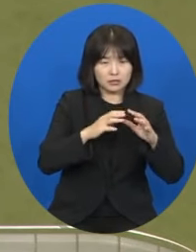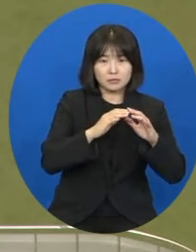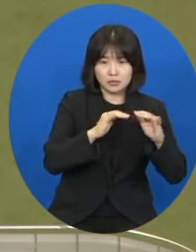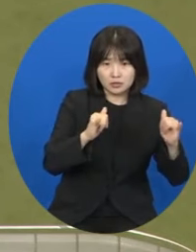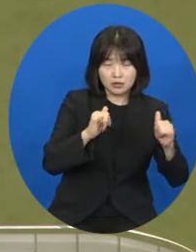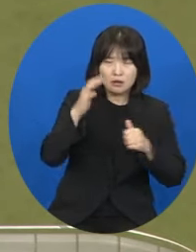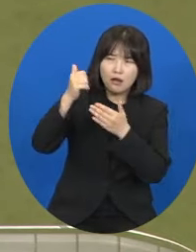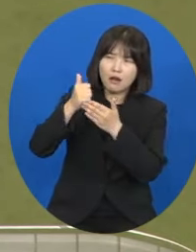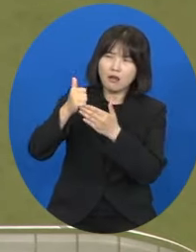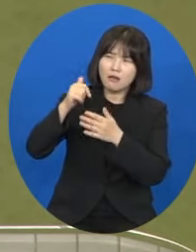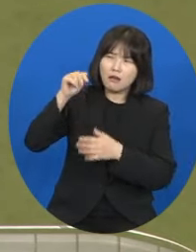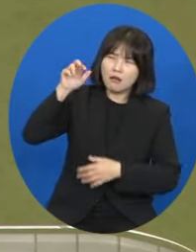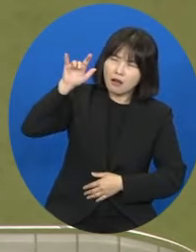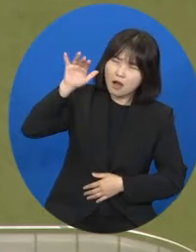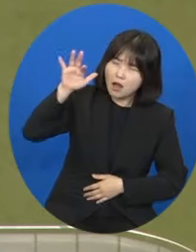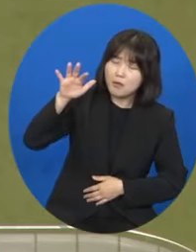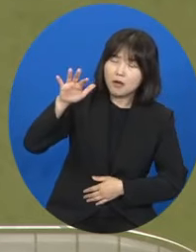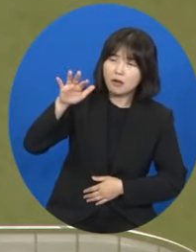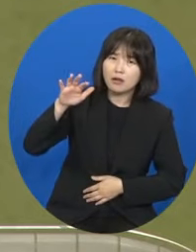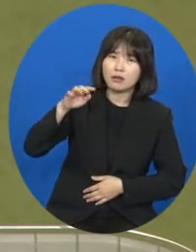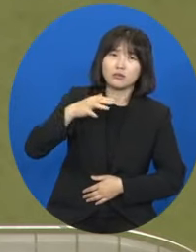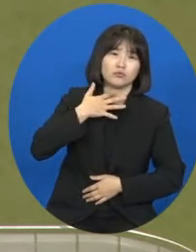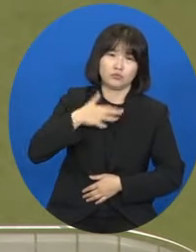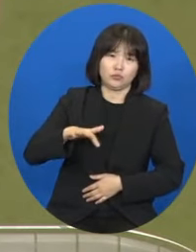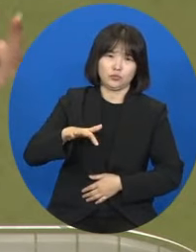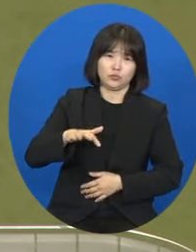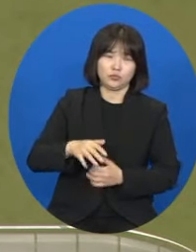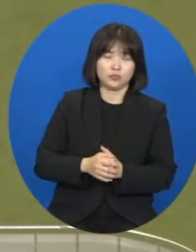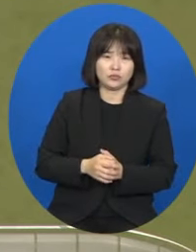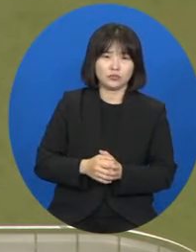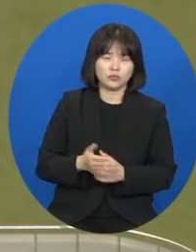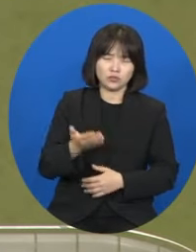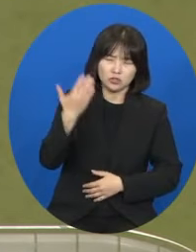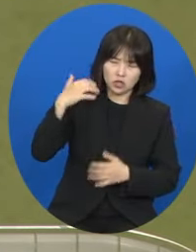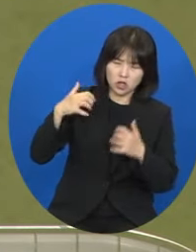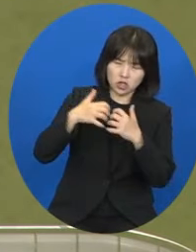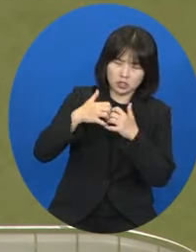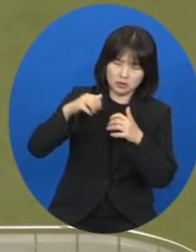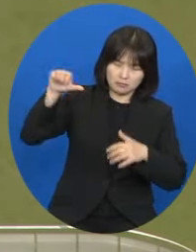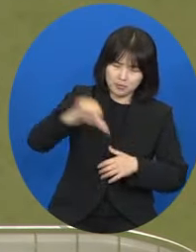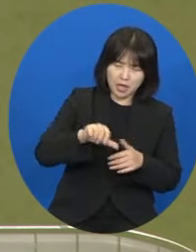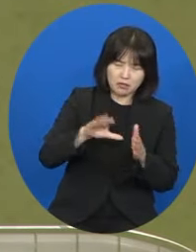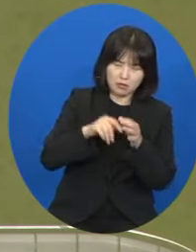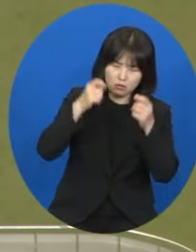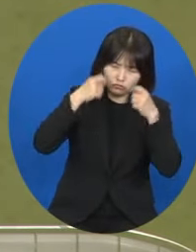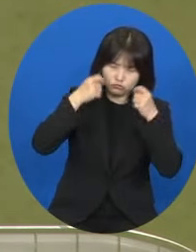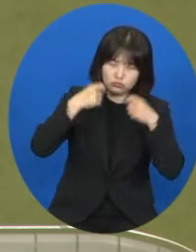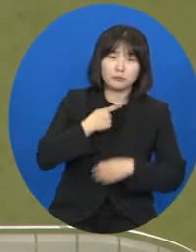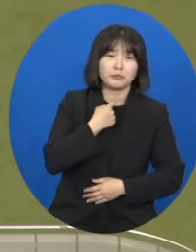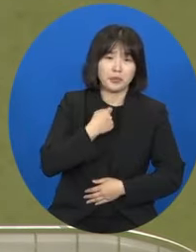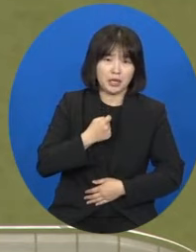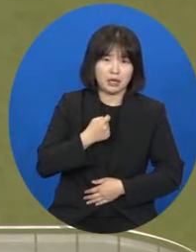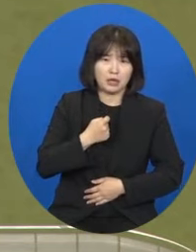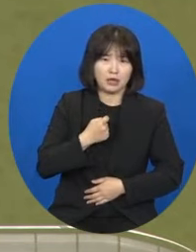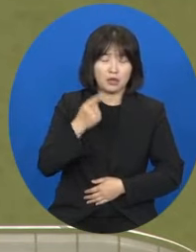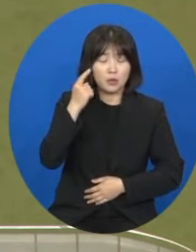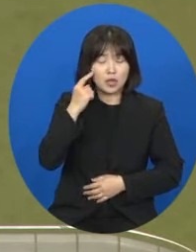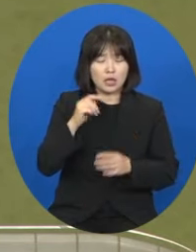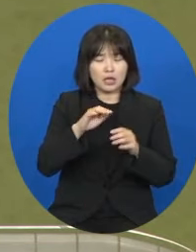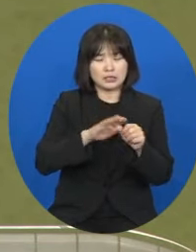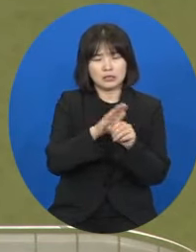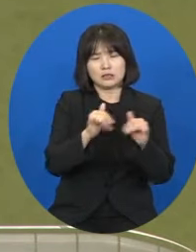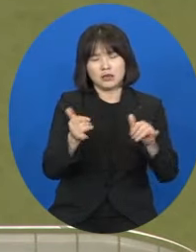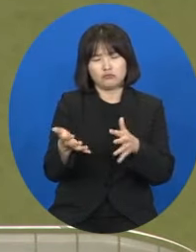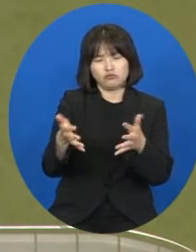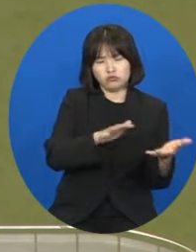하나님을 갈망한 적이 없었습니다. 예전에 전쟁에서 졌을 때 운 적이 있어요. 사랑하는 이들을 잃었기 때문에 아픔으로